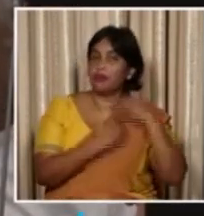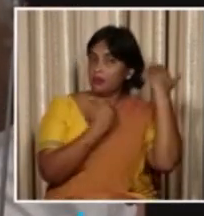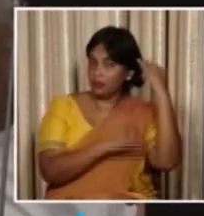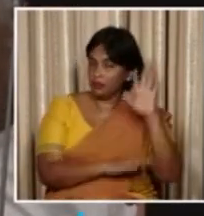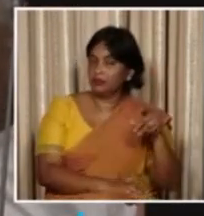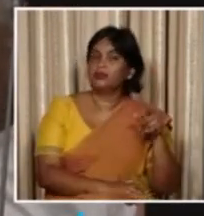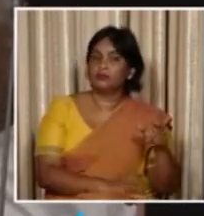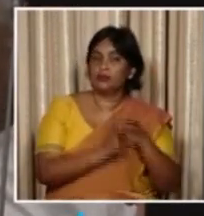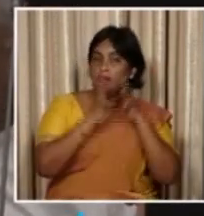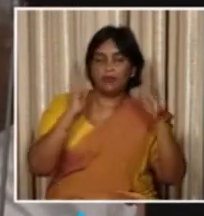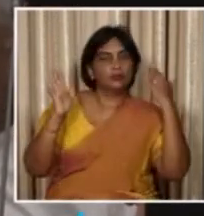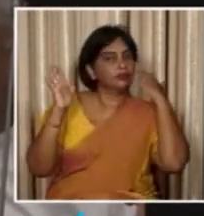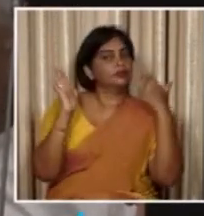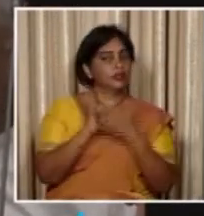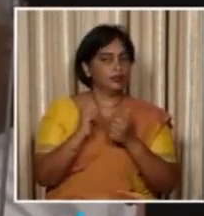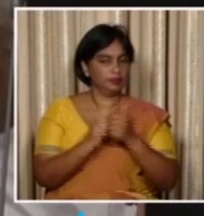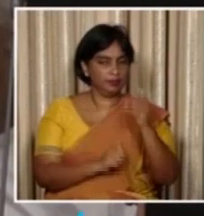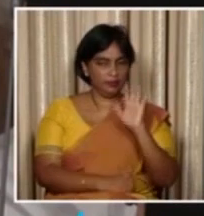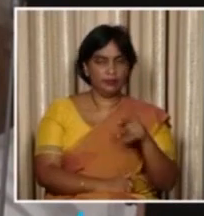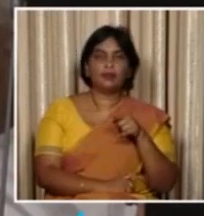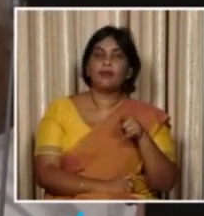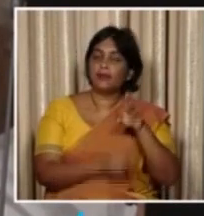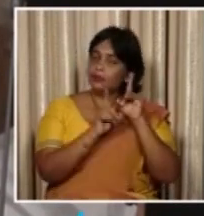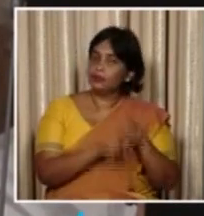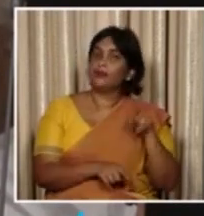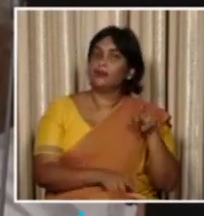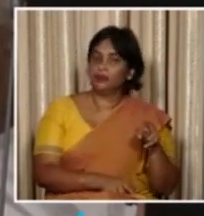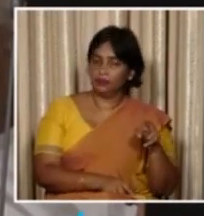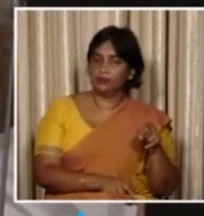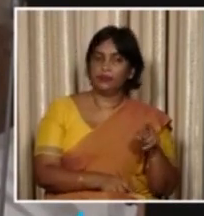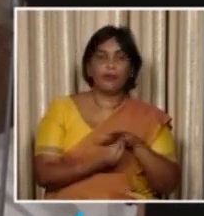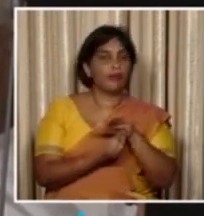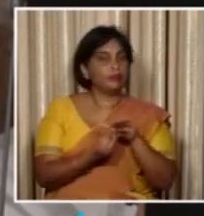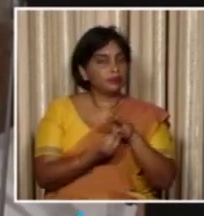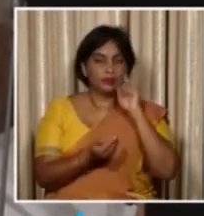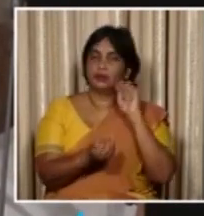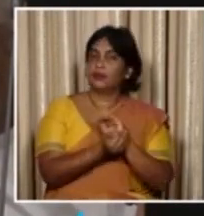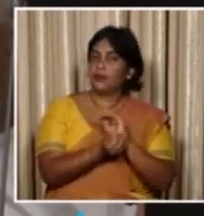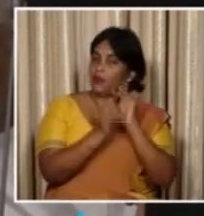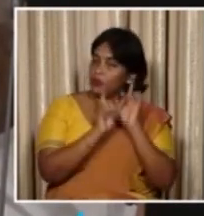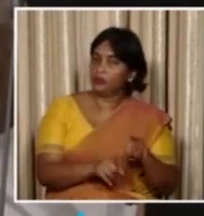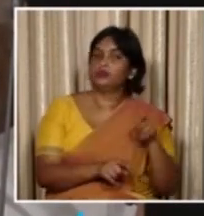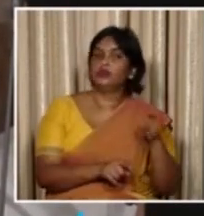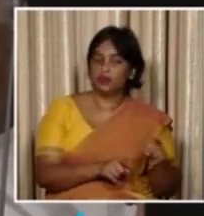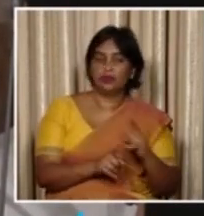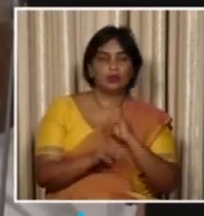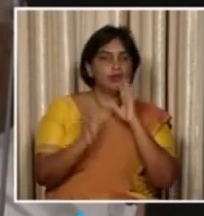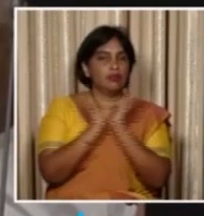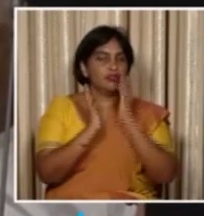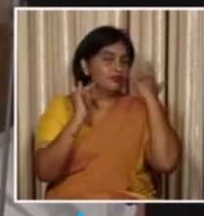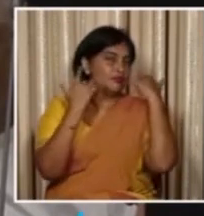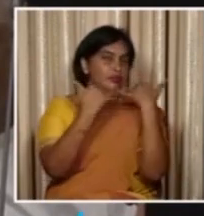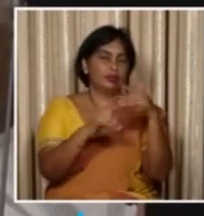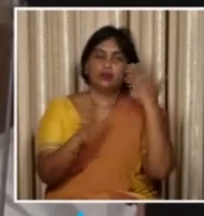අපනයනය කෙරෙහි වැඩි අවධානයක් යොමු කළ යුතුයි. එමෙන්ම මෙහිදී පරිසරය ආරක්ෂා වන අයුරින් හරිත ආර්ථිකයක්